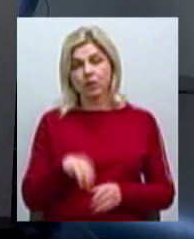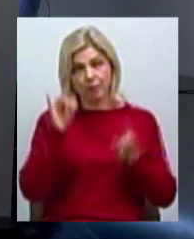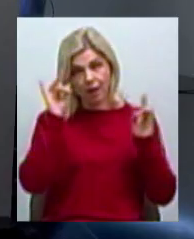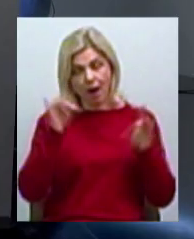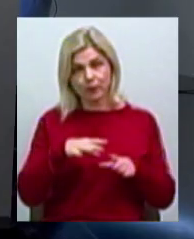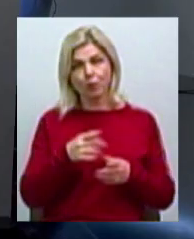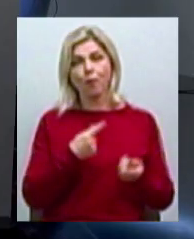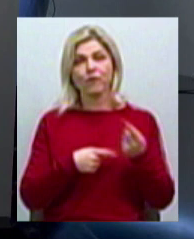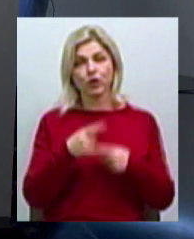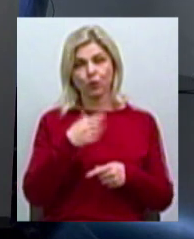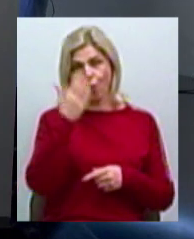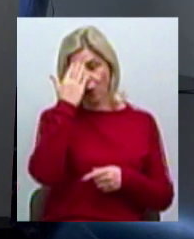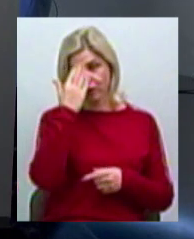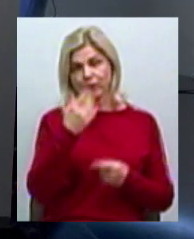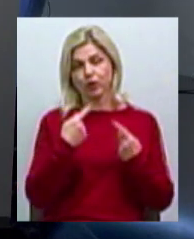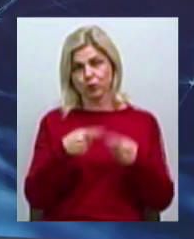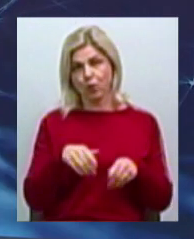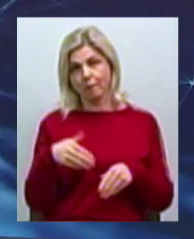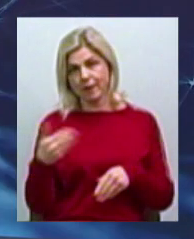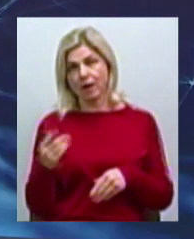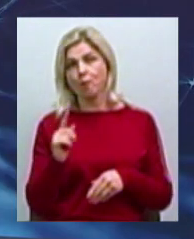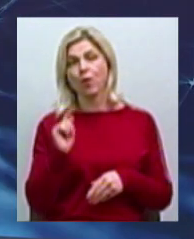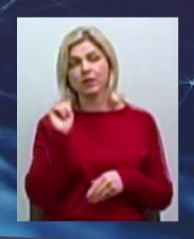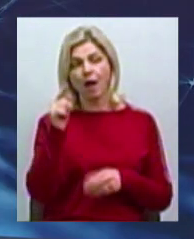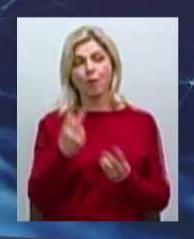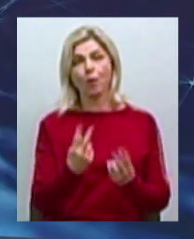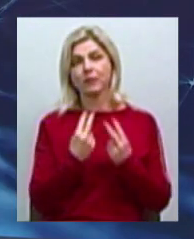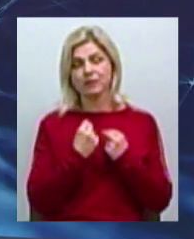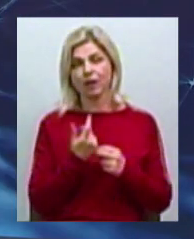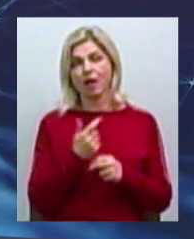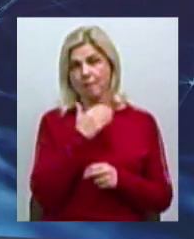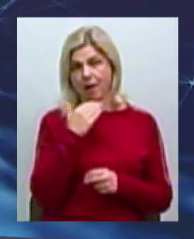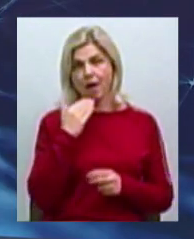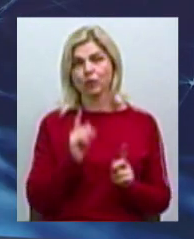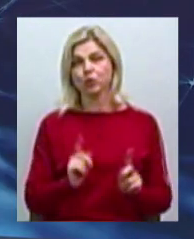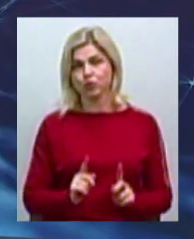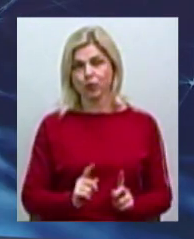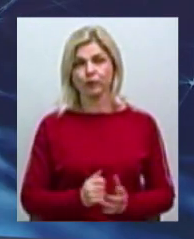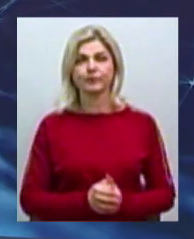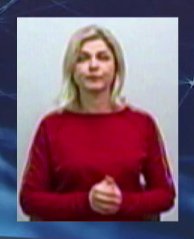повернули голову зовсім в інший бік, бо там пообіцяли багато чого.